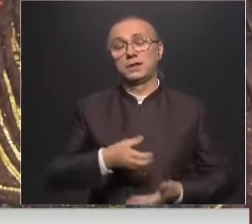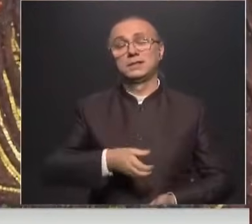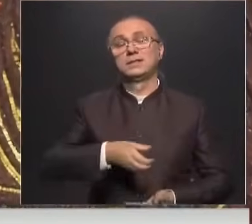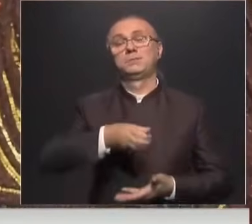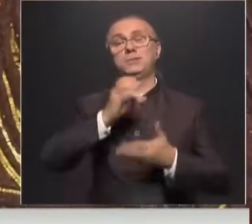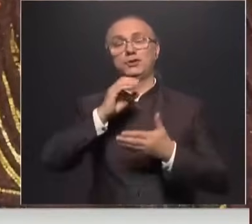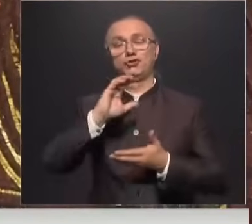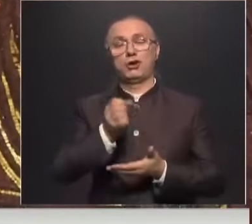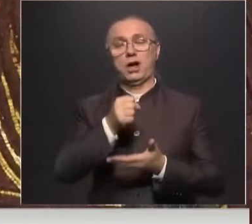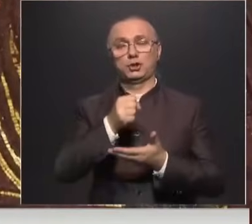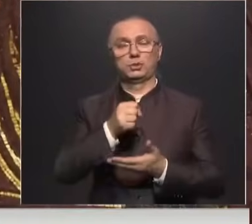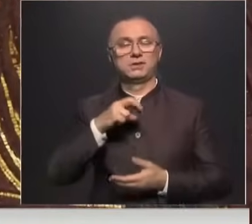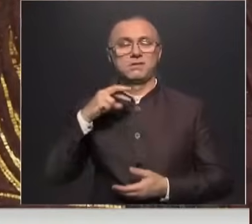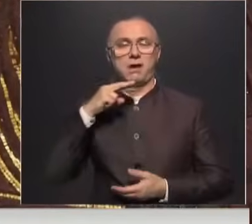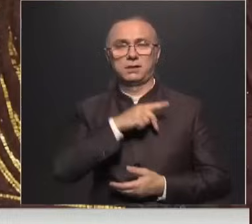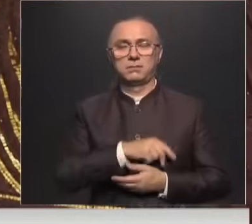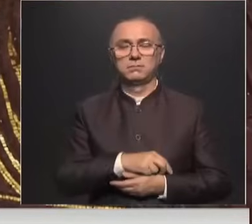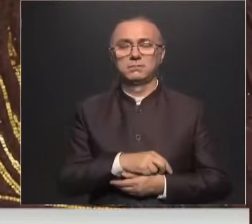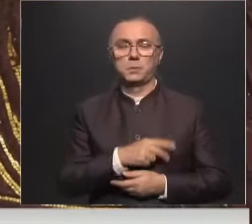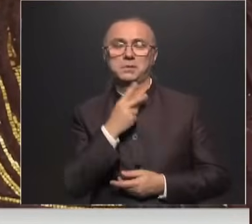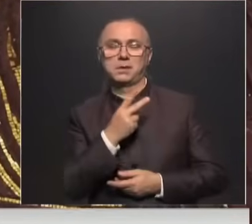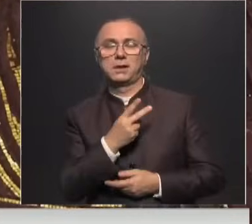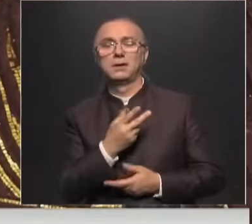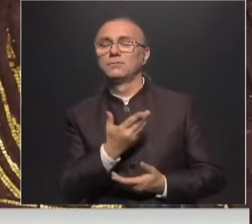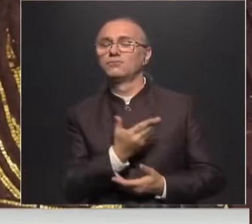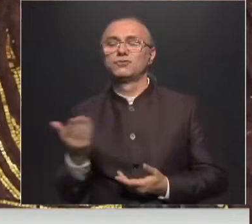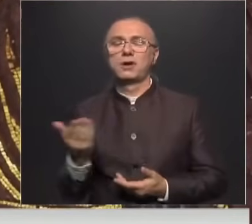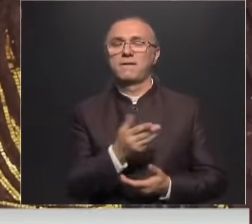ядом, посмотрев, чья вера правильная. Перекрестив ее